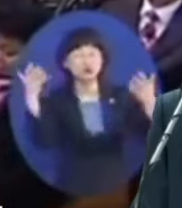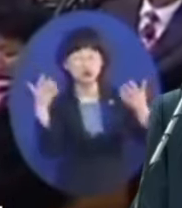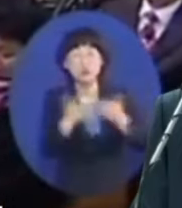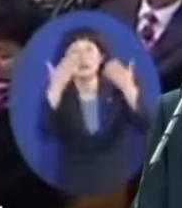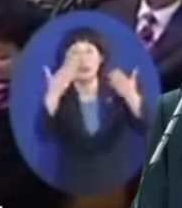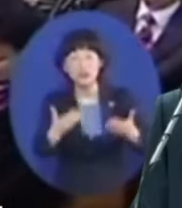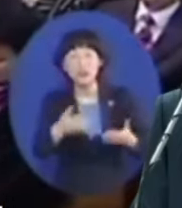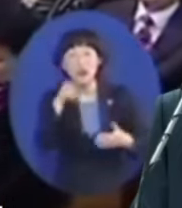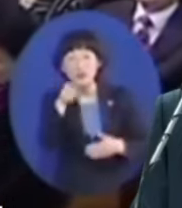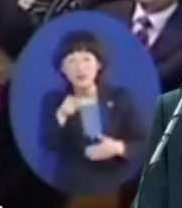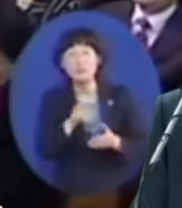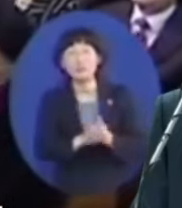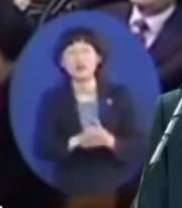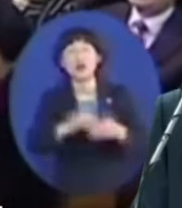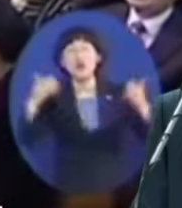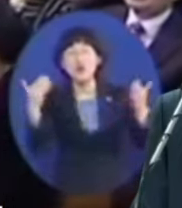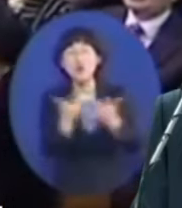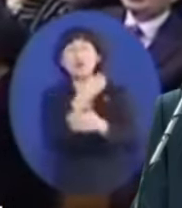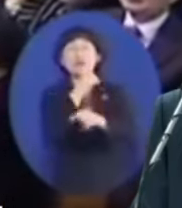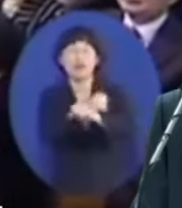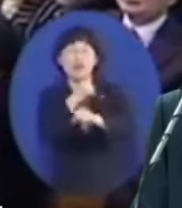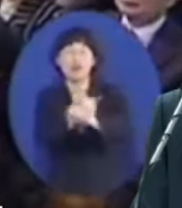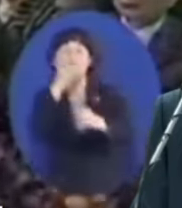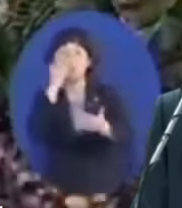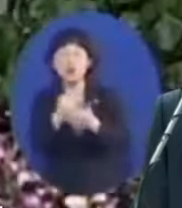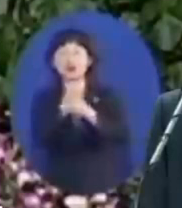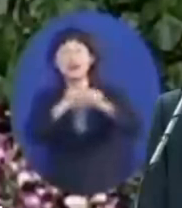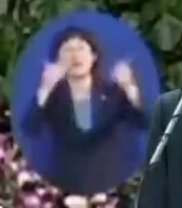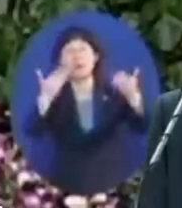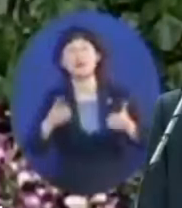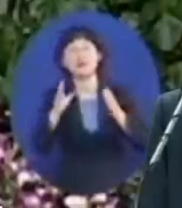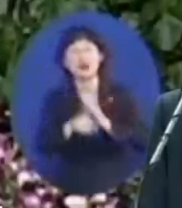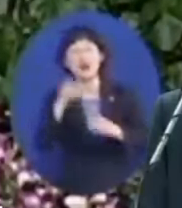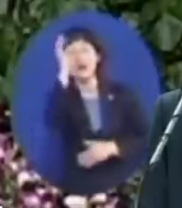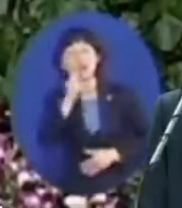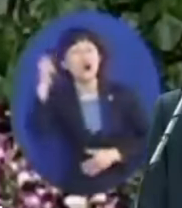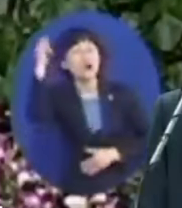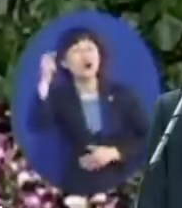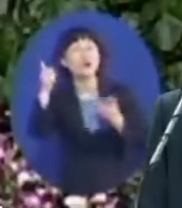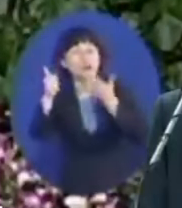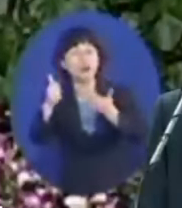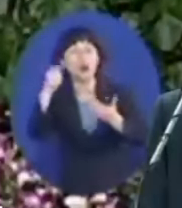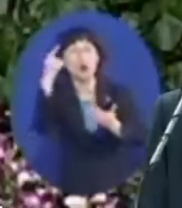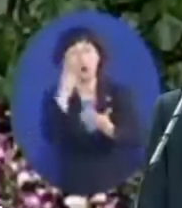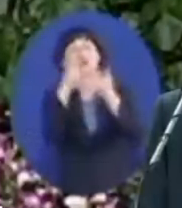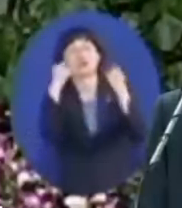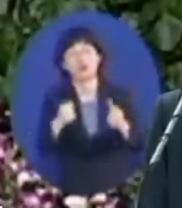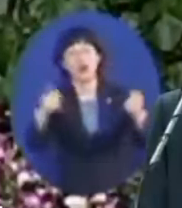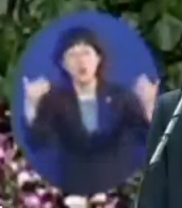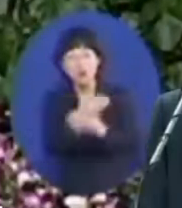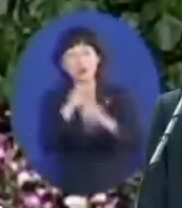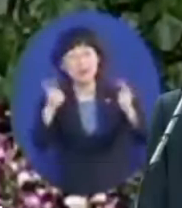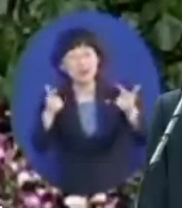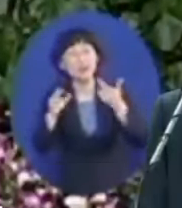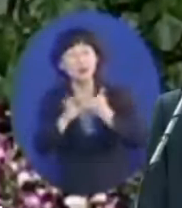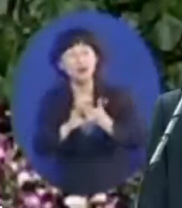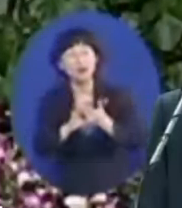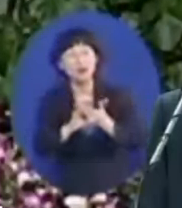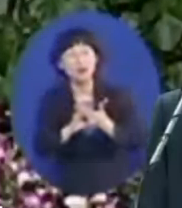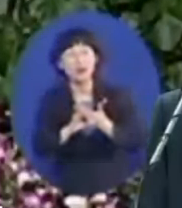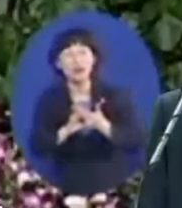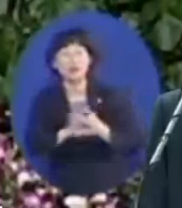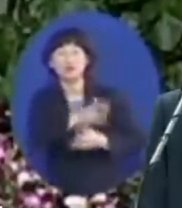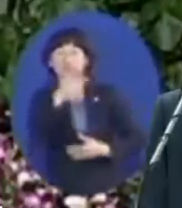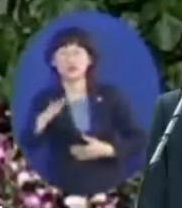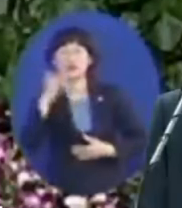것은 회개하여 죄사함을 받을 때 성령께서 와 계신 것입니다. 회개하지 않으면 성령이 안 오는